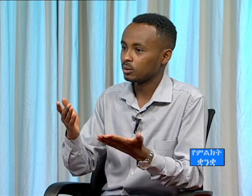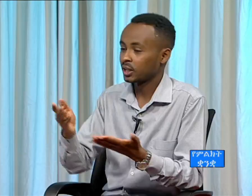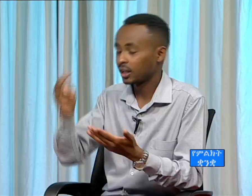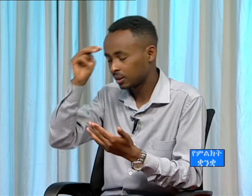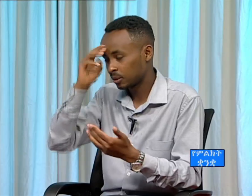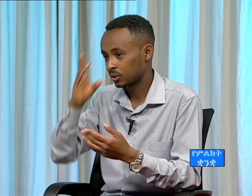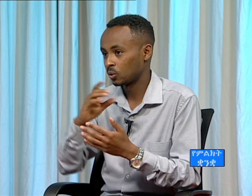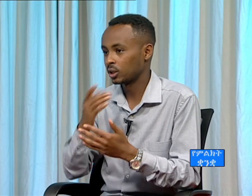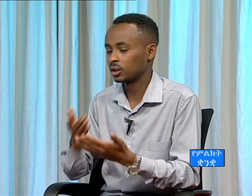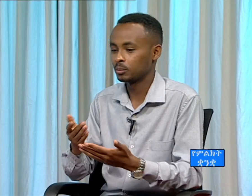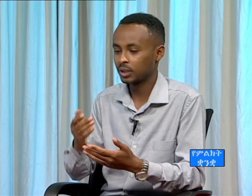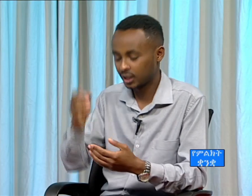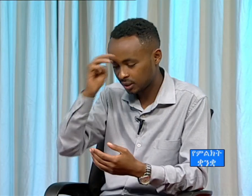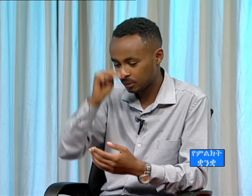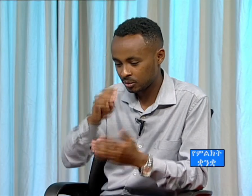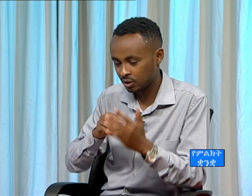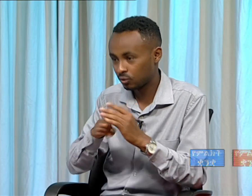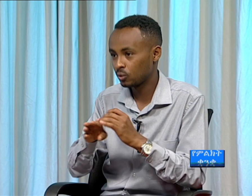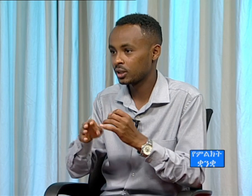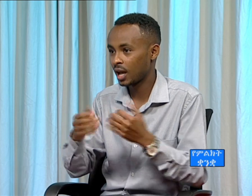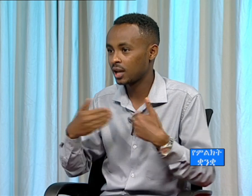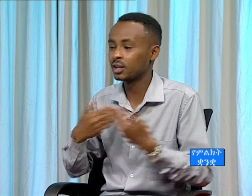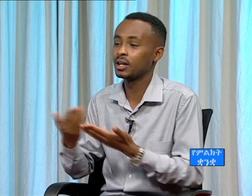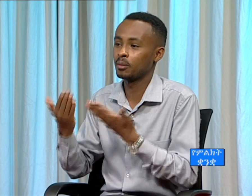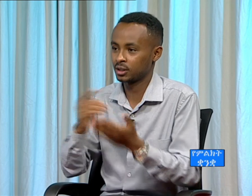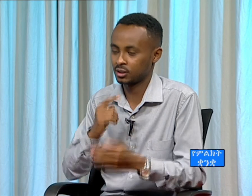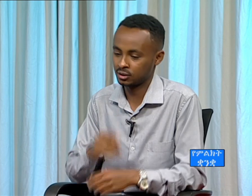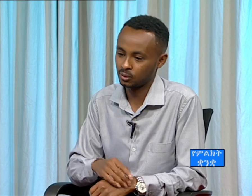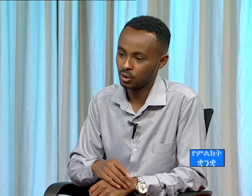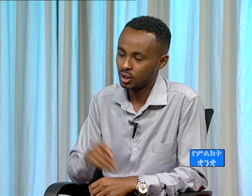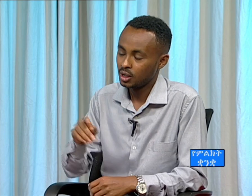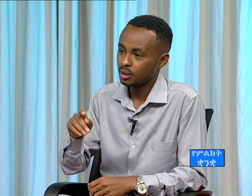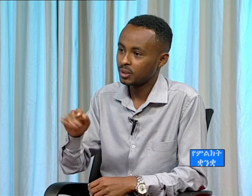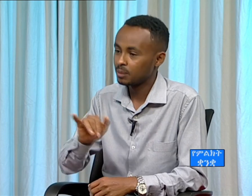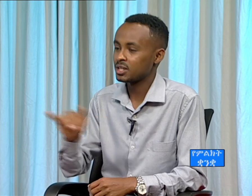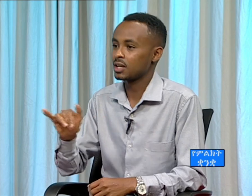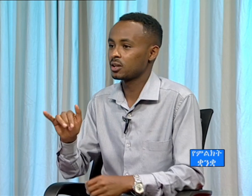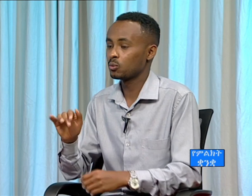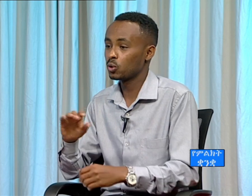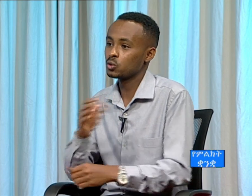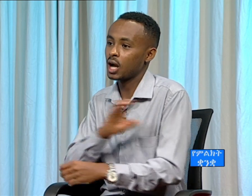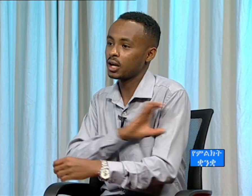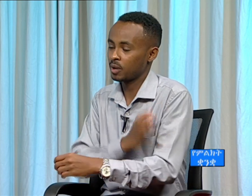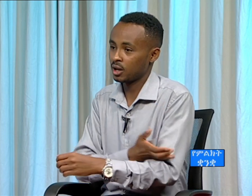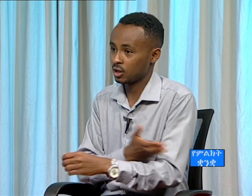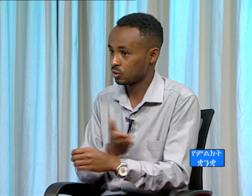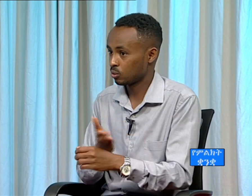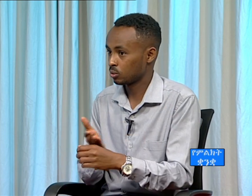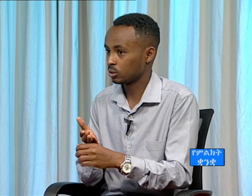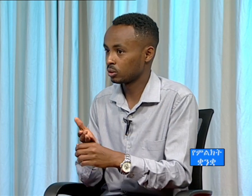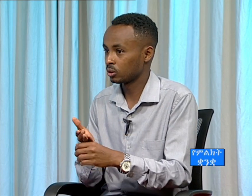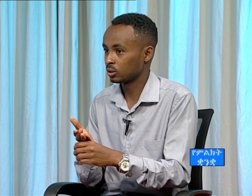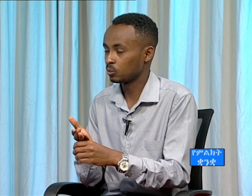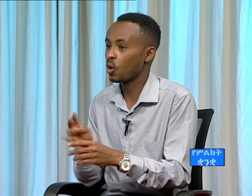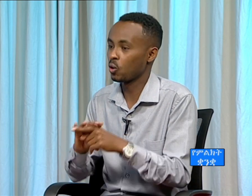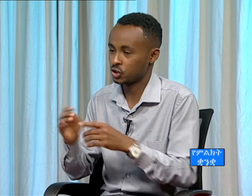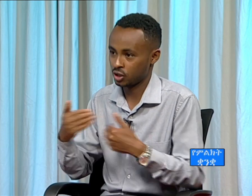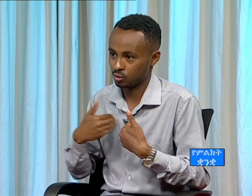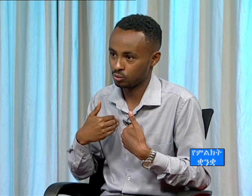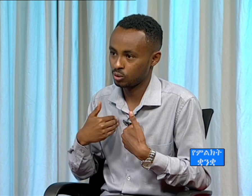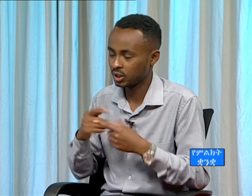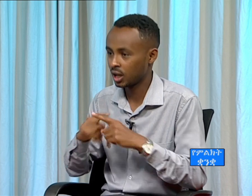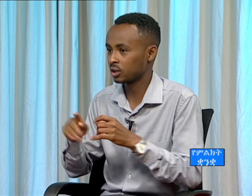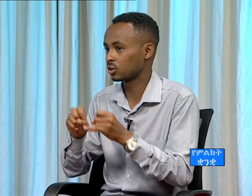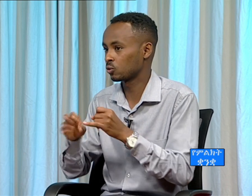መልካም በኪነ ጥበብ ዘርፉ ያለን ያበረከትክ ነው። በተመሳሳይ ደግሞ ሌሎች አቅም ያላቸው